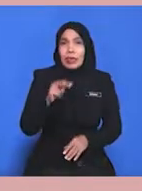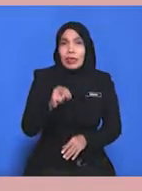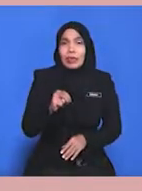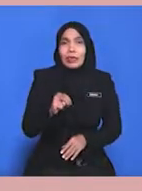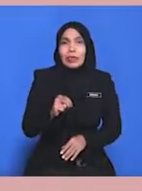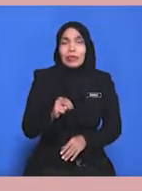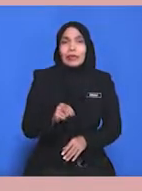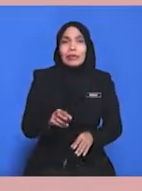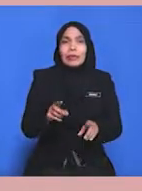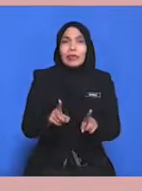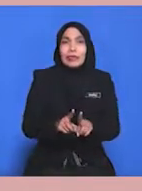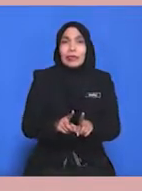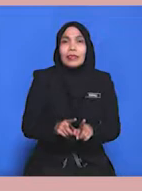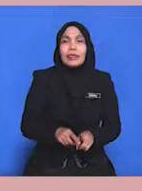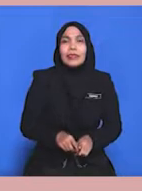1.